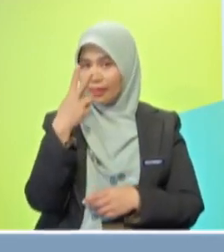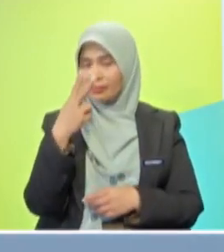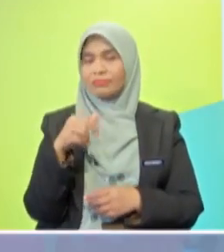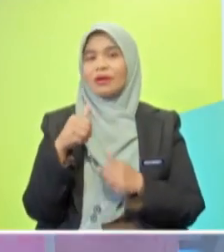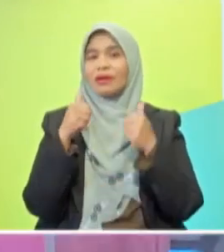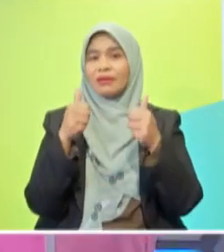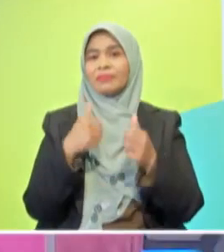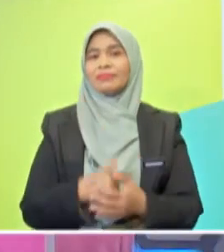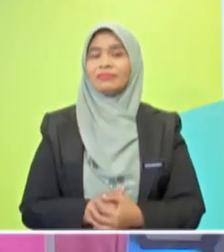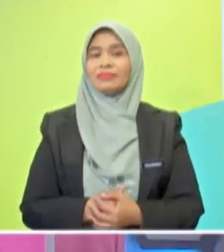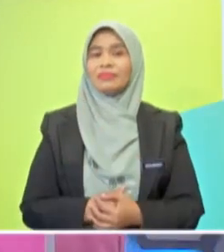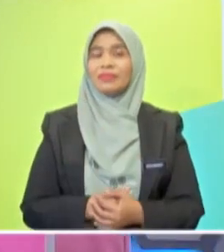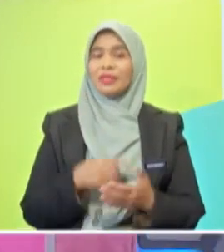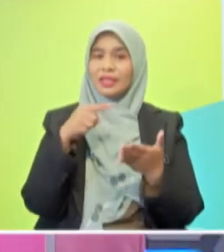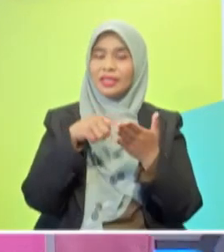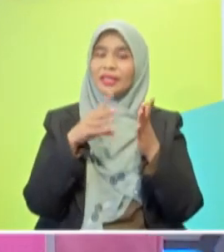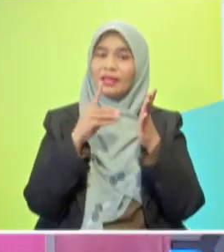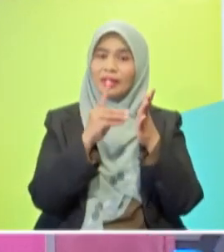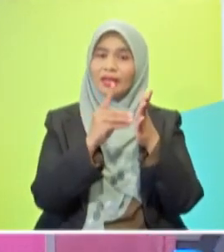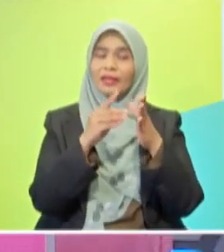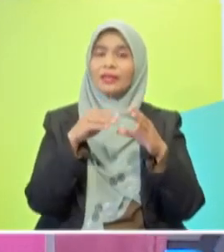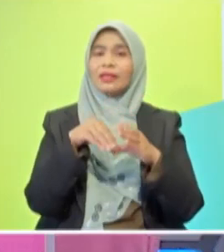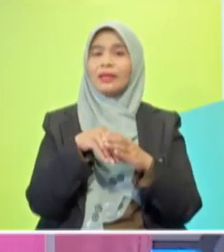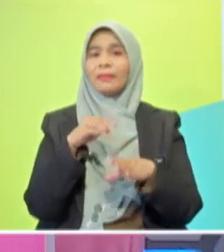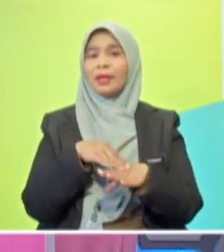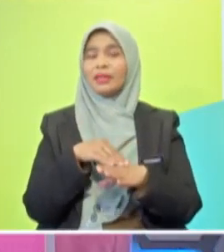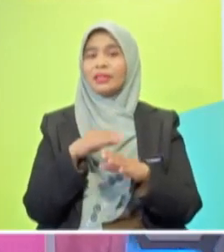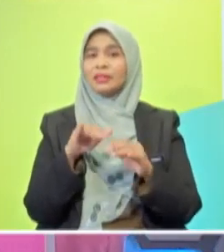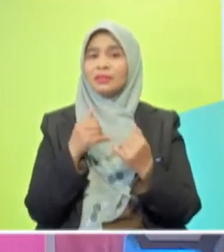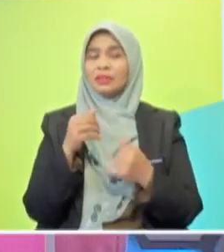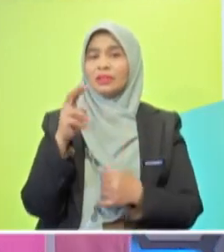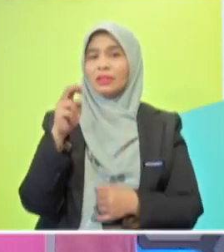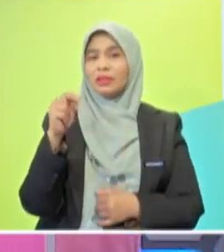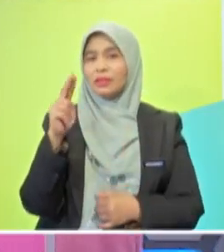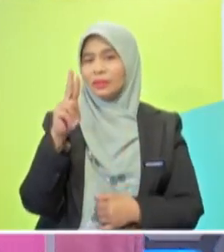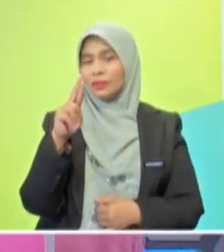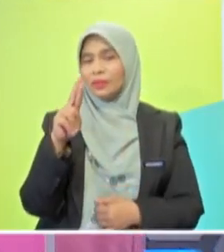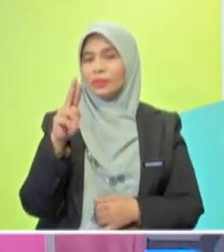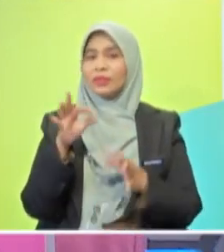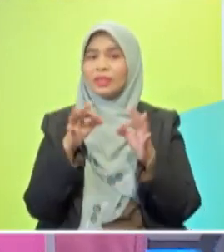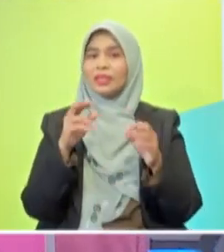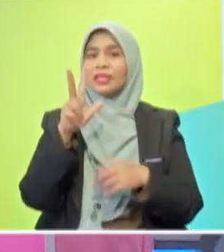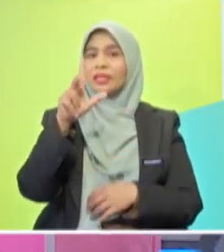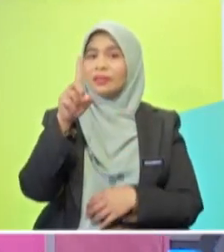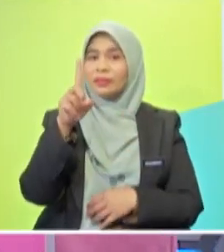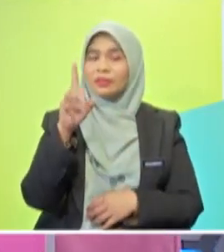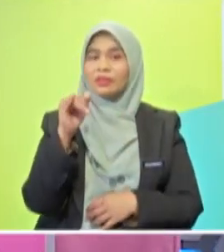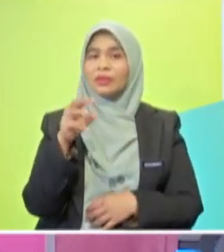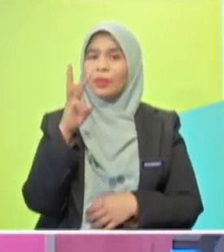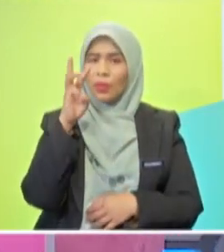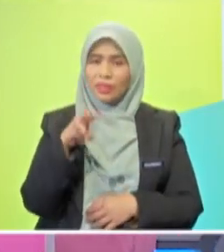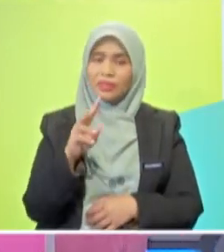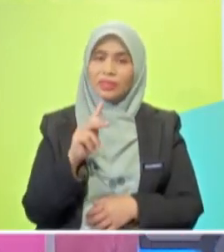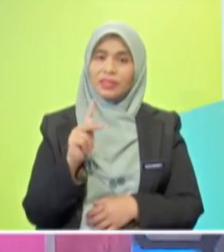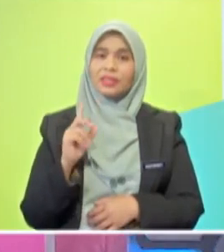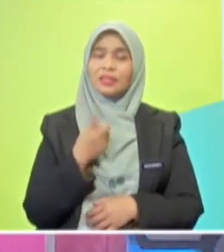Aiman. Okey, ini adalah dalil daripada surah An-Nur ayat 31 yang mewajibkan